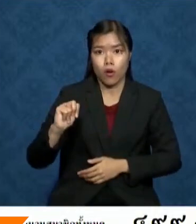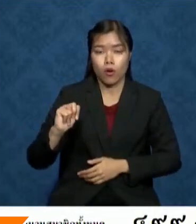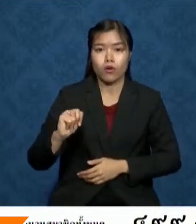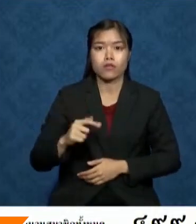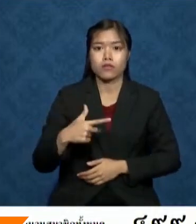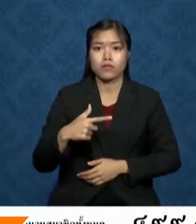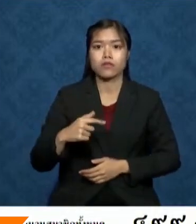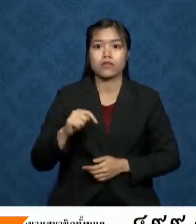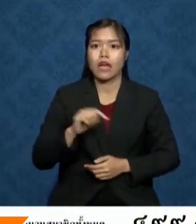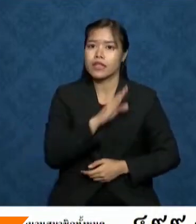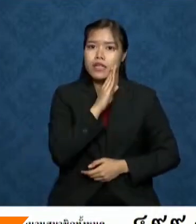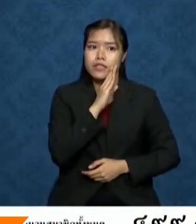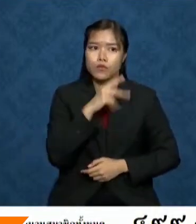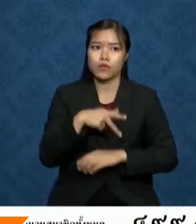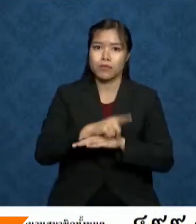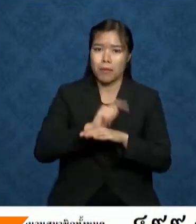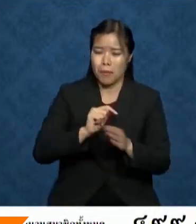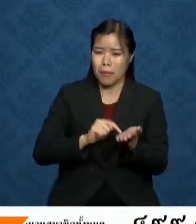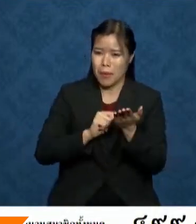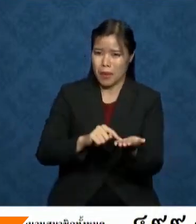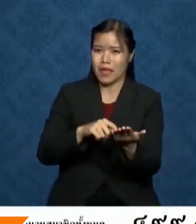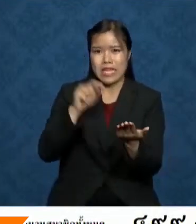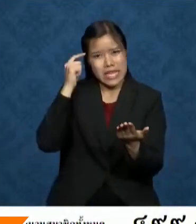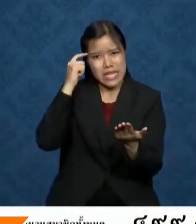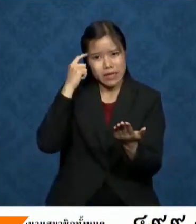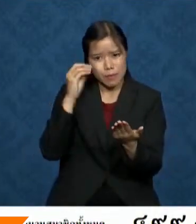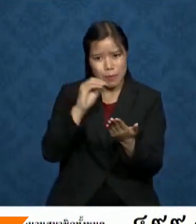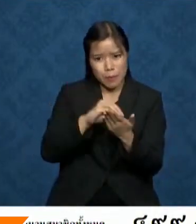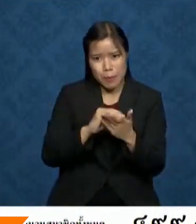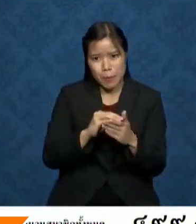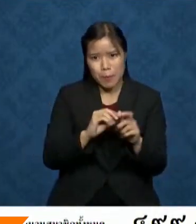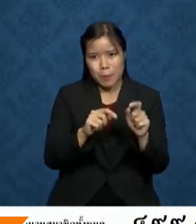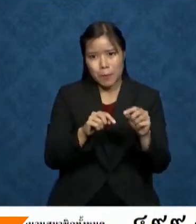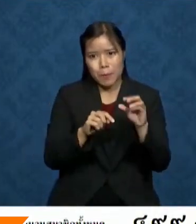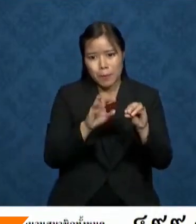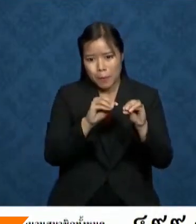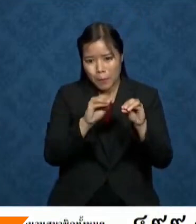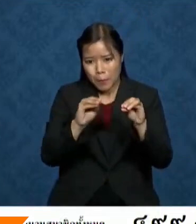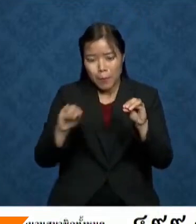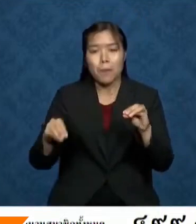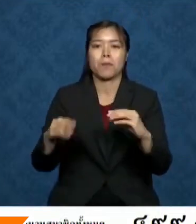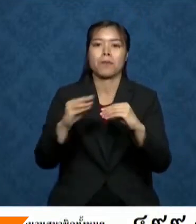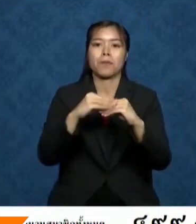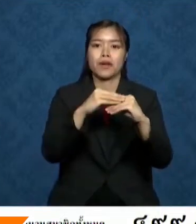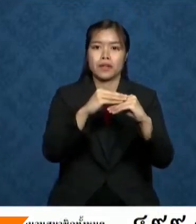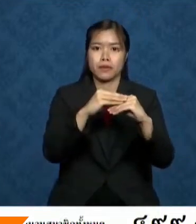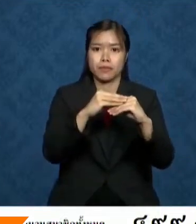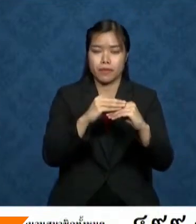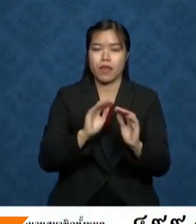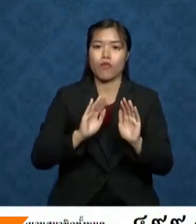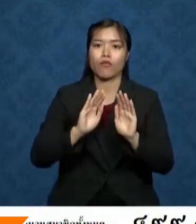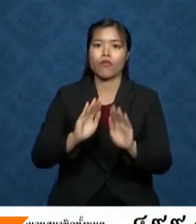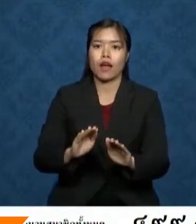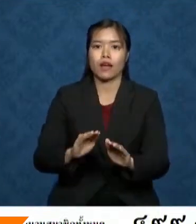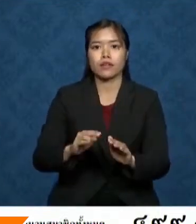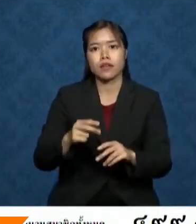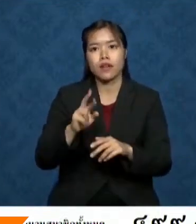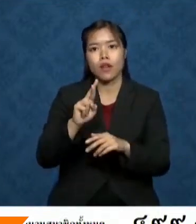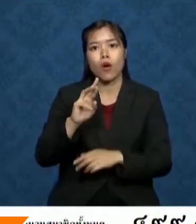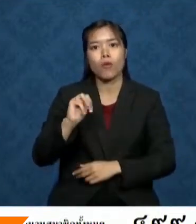ั อย